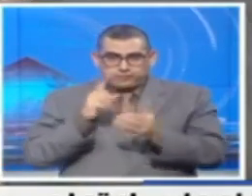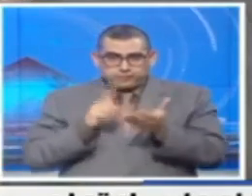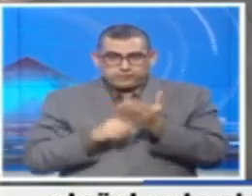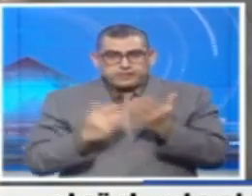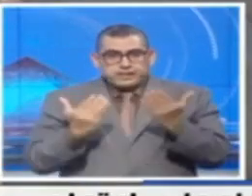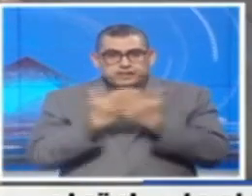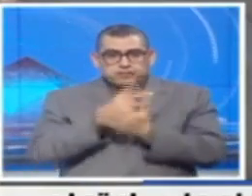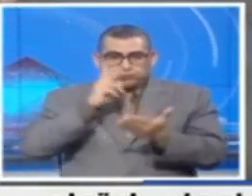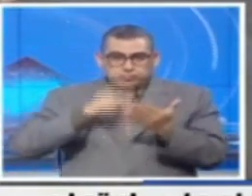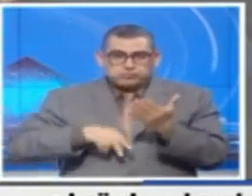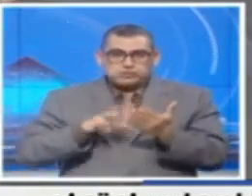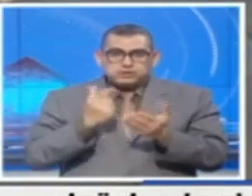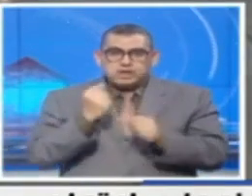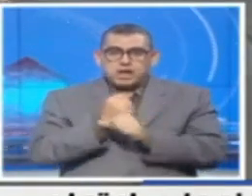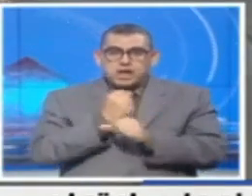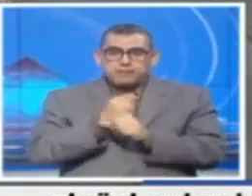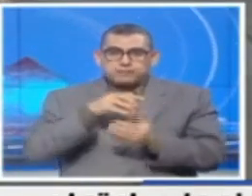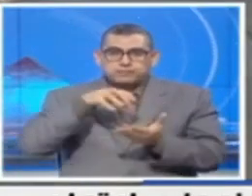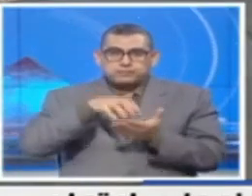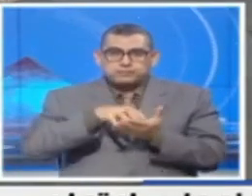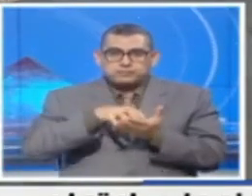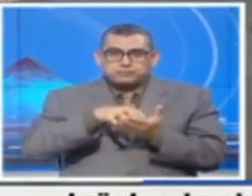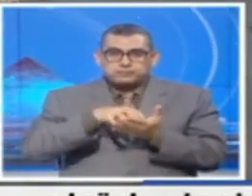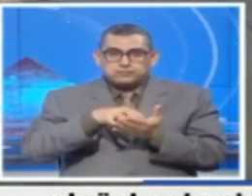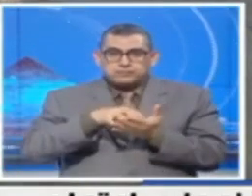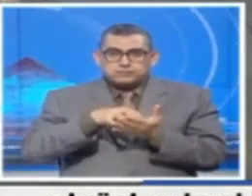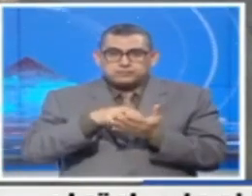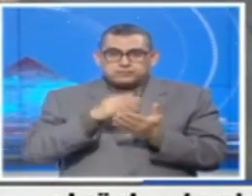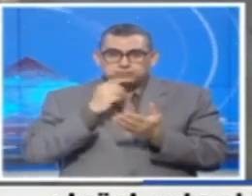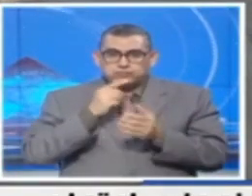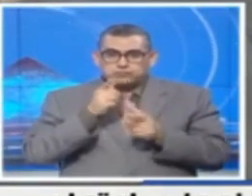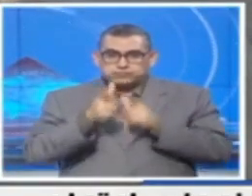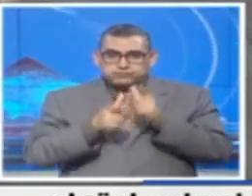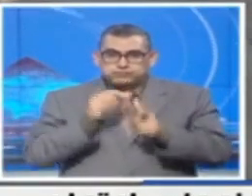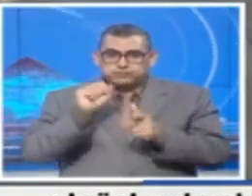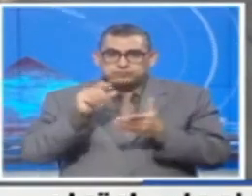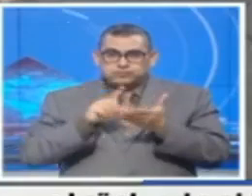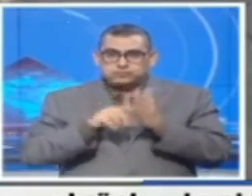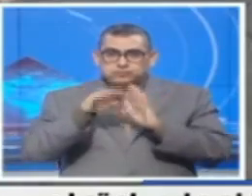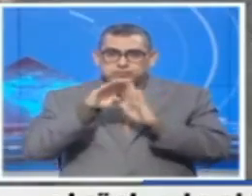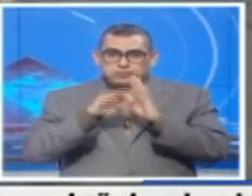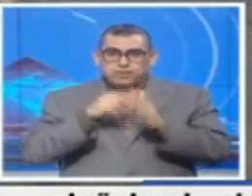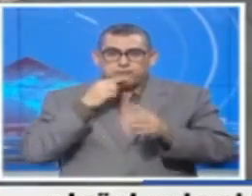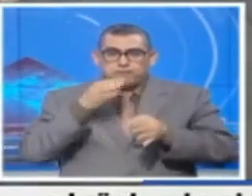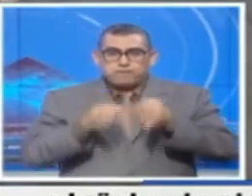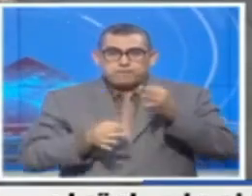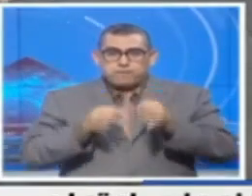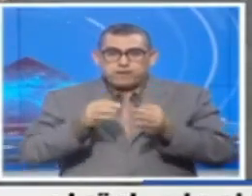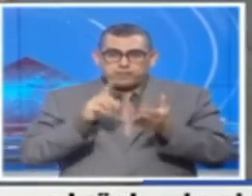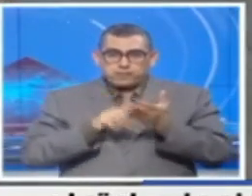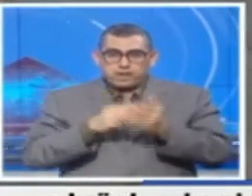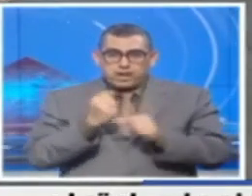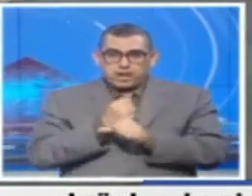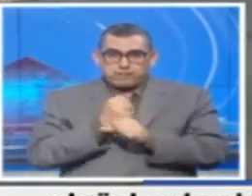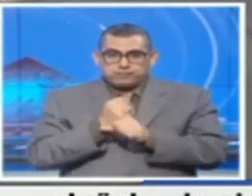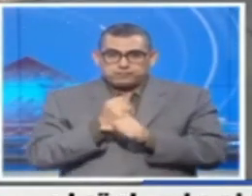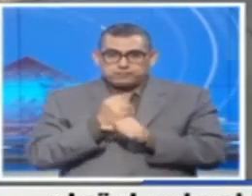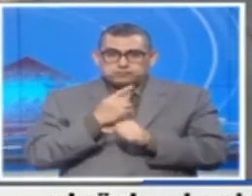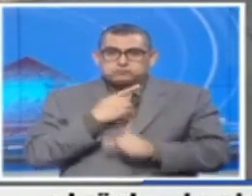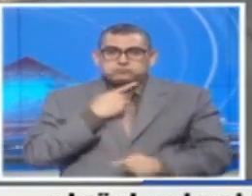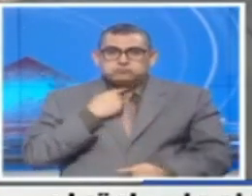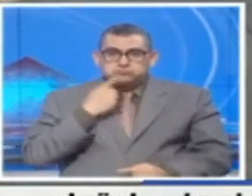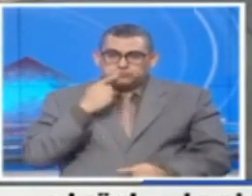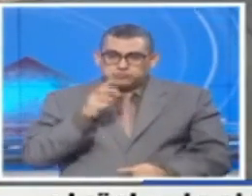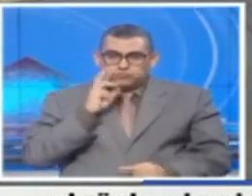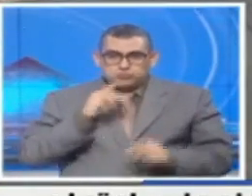يطبق المعايير دي في فيديوهات متصورة في معامل بالفعل وبشكل شيق،